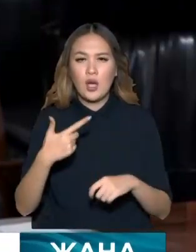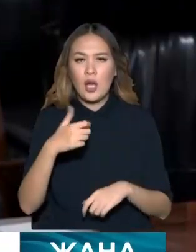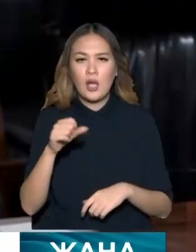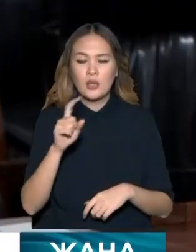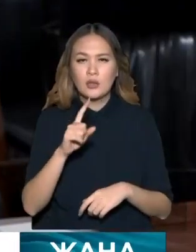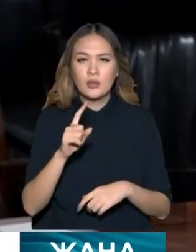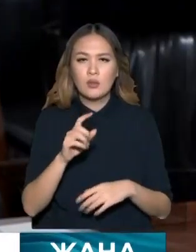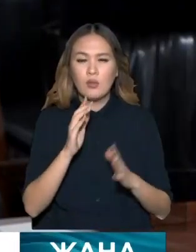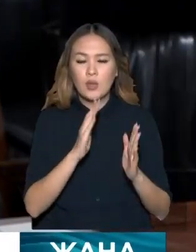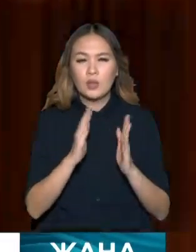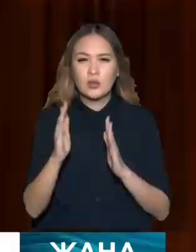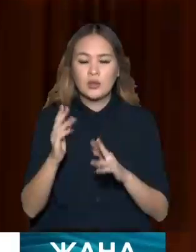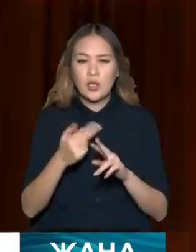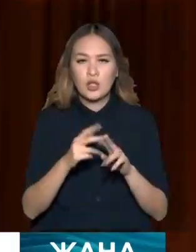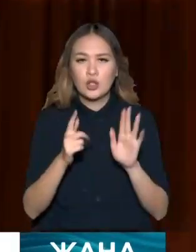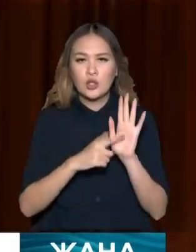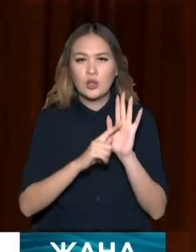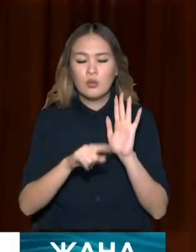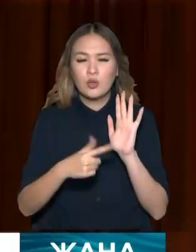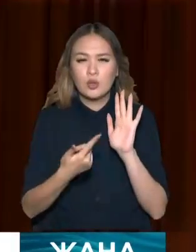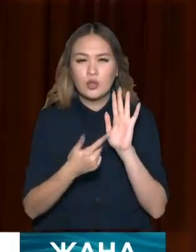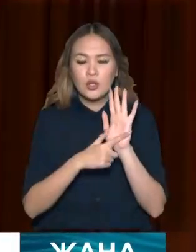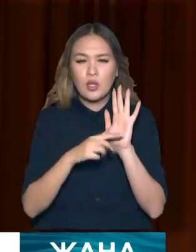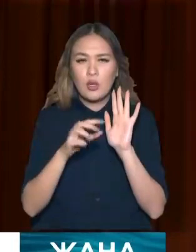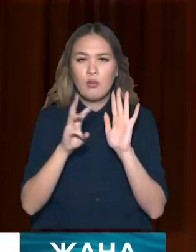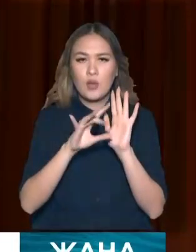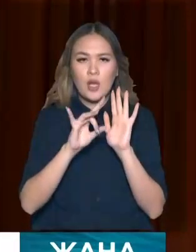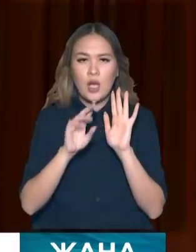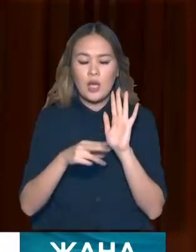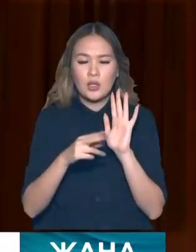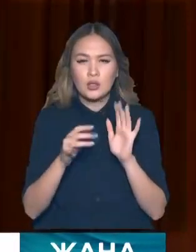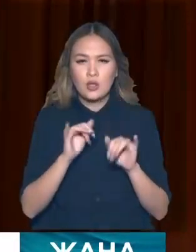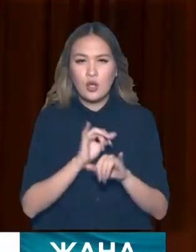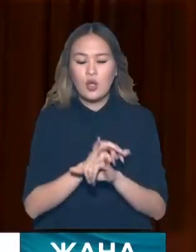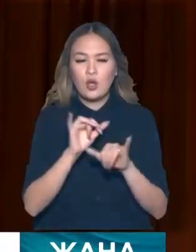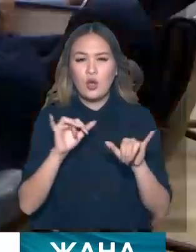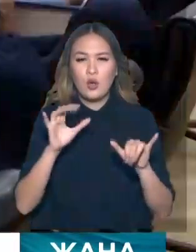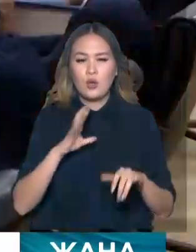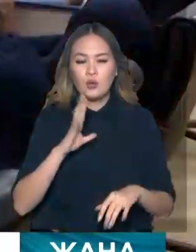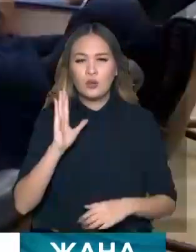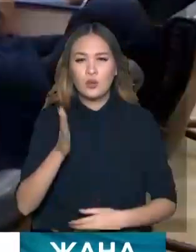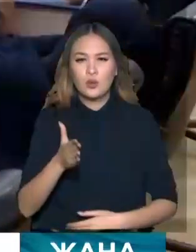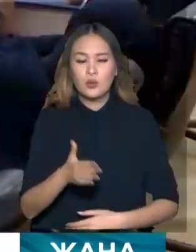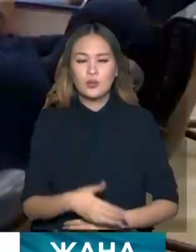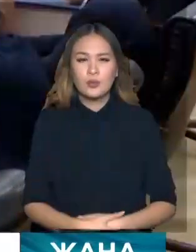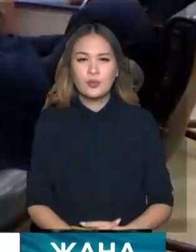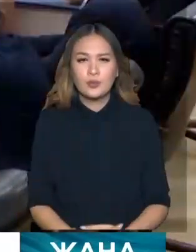ресурстық базасын кемінде 7,7 миллиардқа ұлғайтуға мүмкіндік береді.